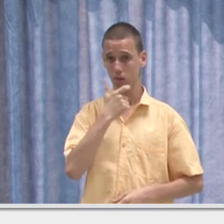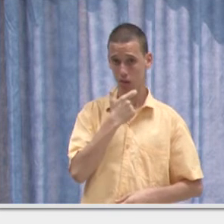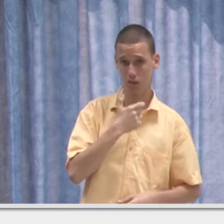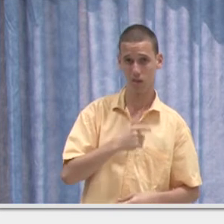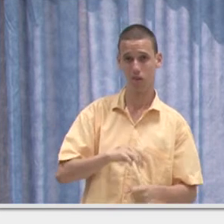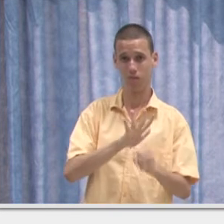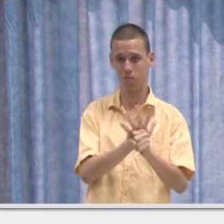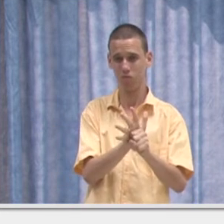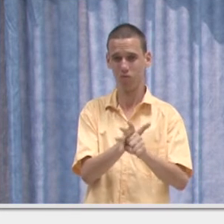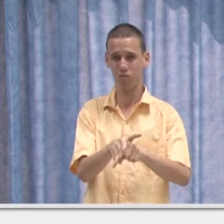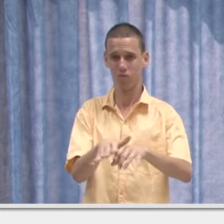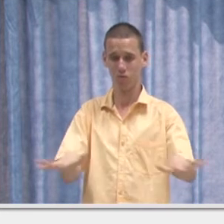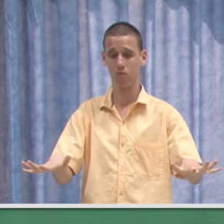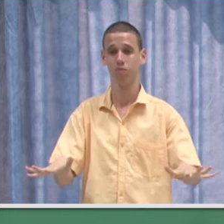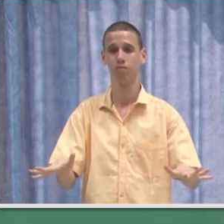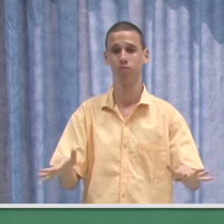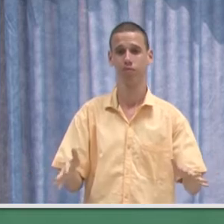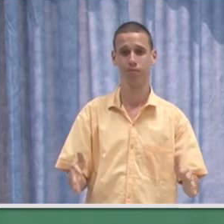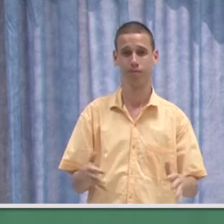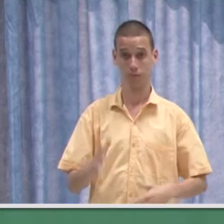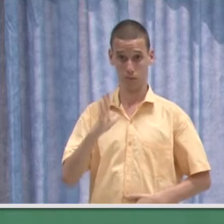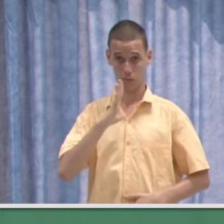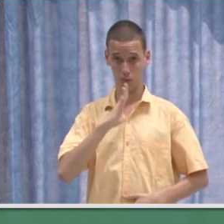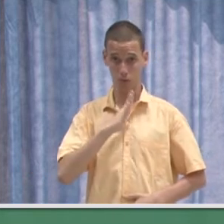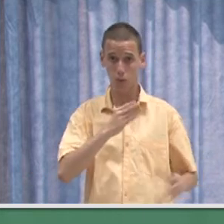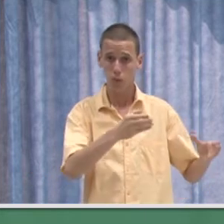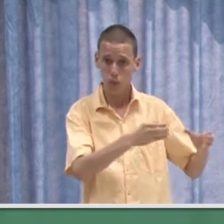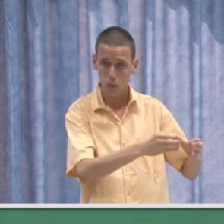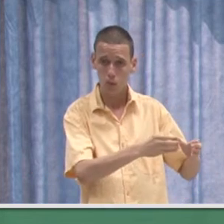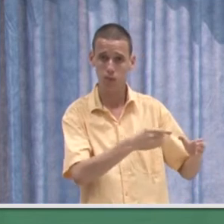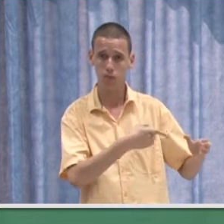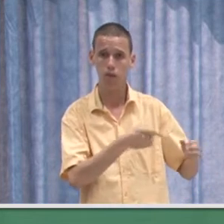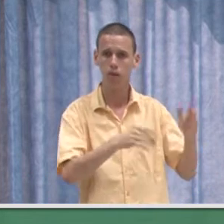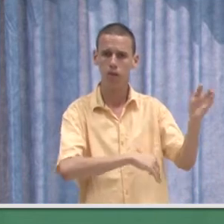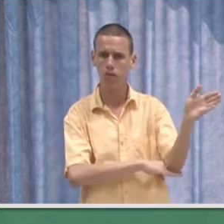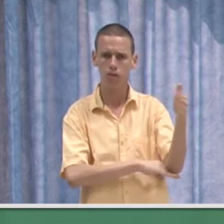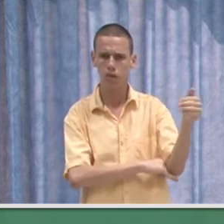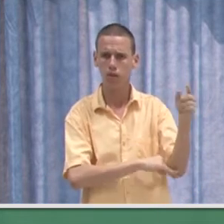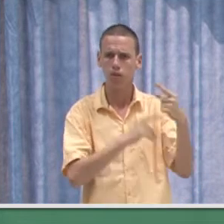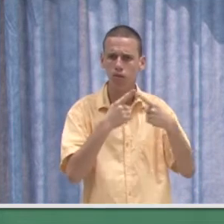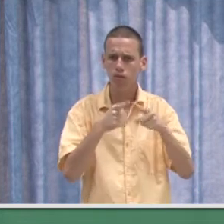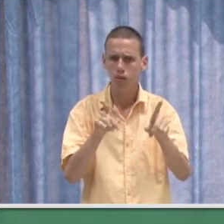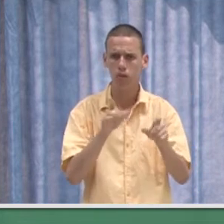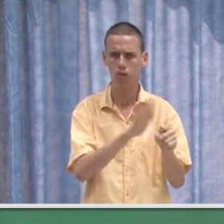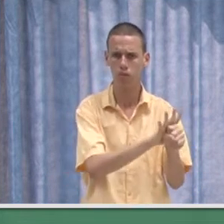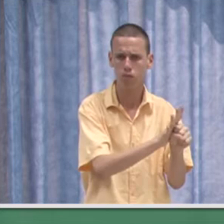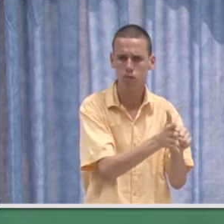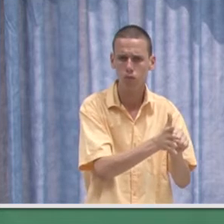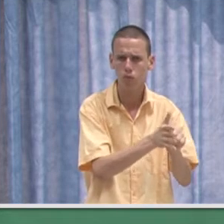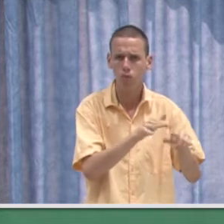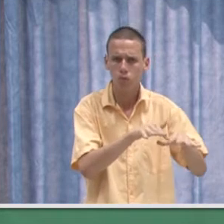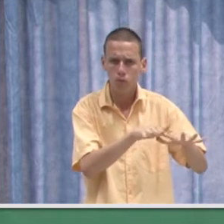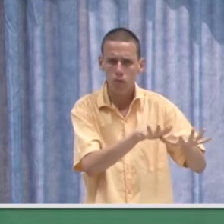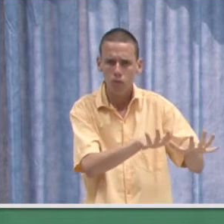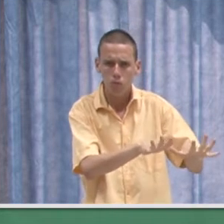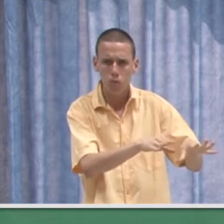y a une quantité de pays qui fait très bien et qui peut descendre. Sur l'heure actuelle, nous avons plus de 5,5 millions de gens qui ont